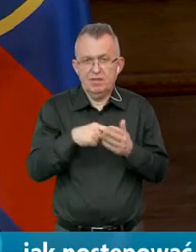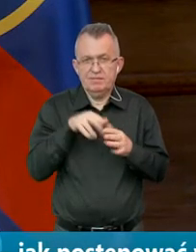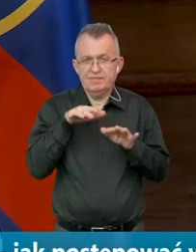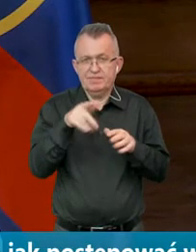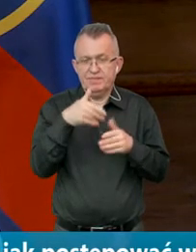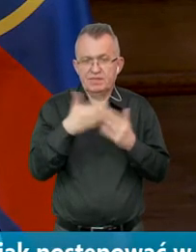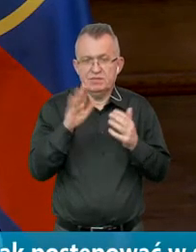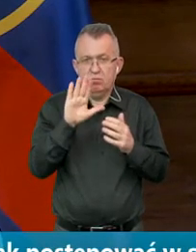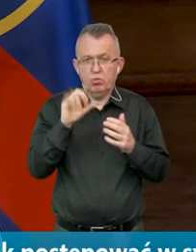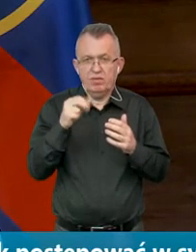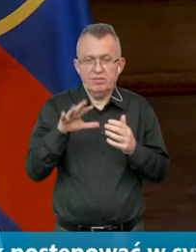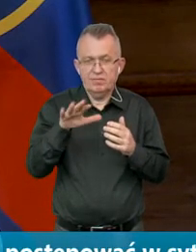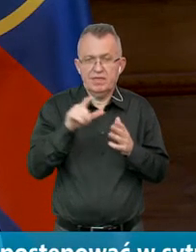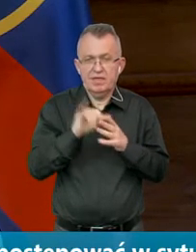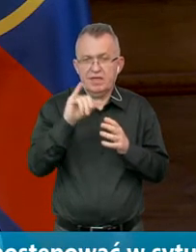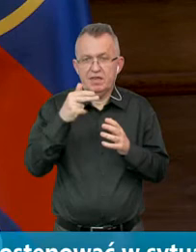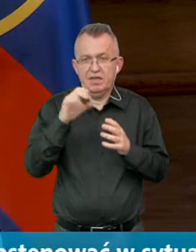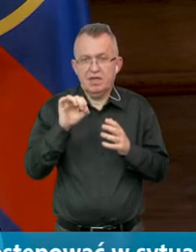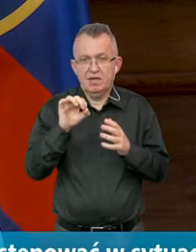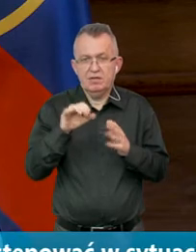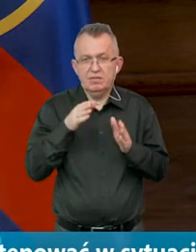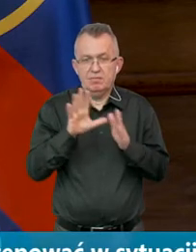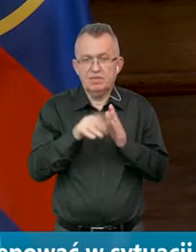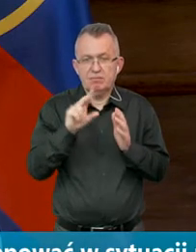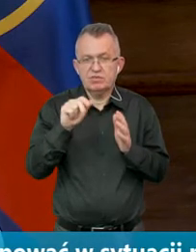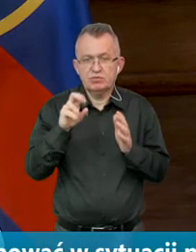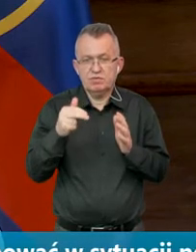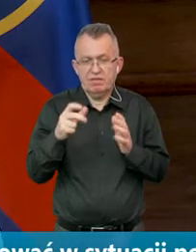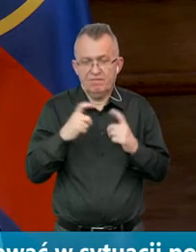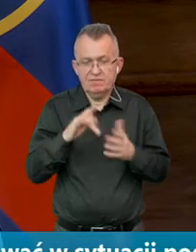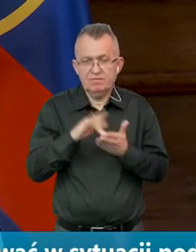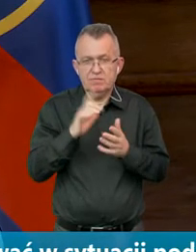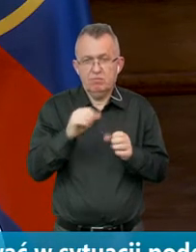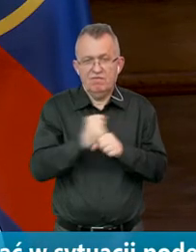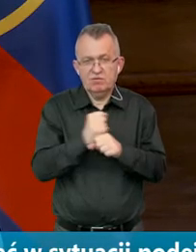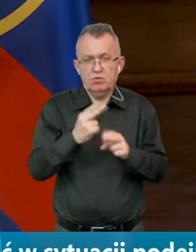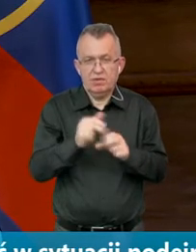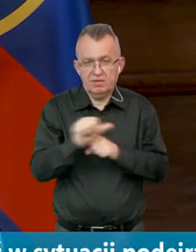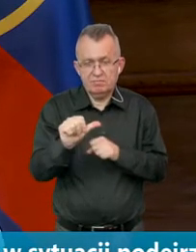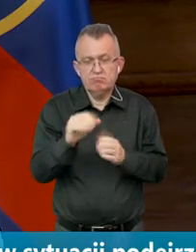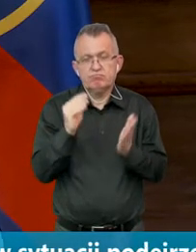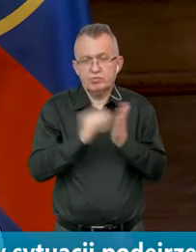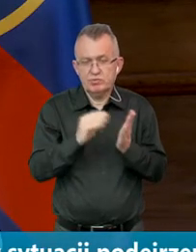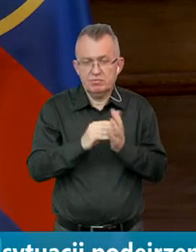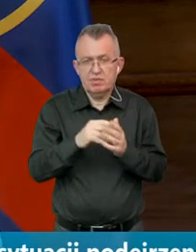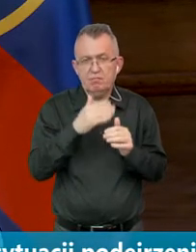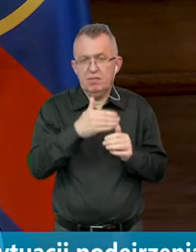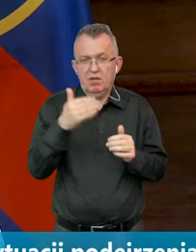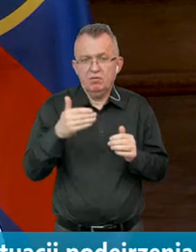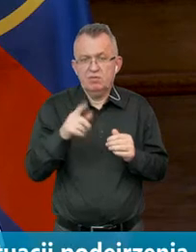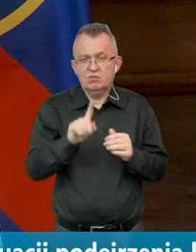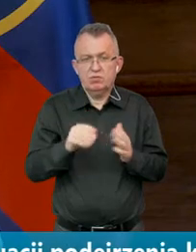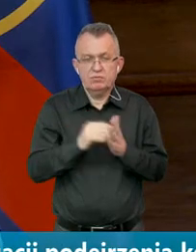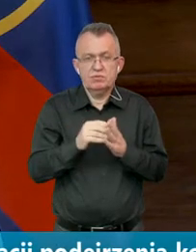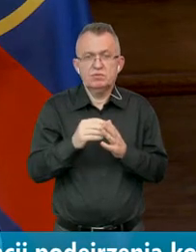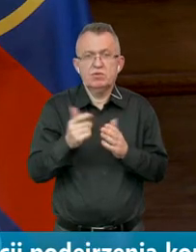Błoniach, tym razem dla Ingi z Przesącina. Mała dziewczynka też z poważną chorobą, też potrzebuje paru milionów złotych. Część